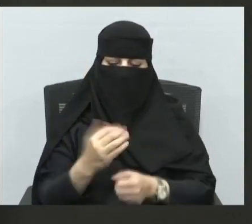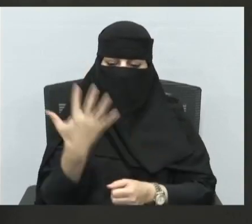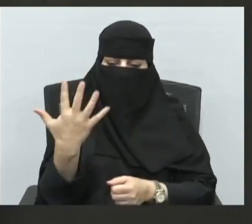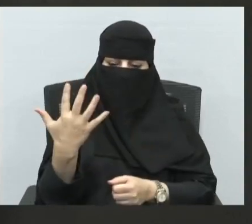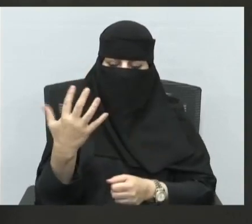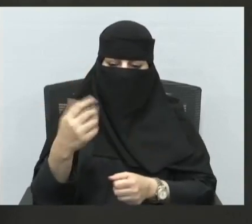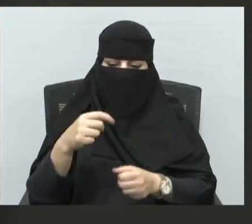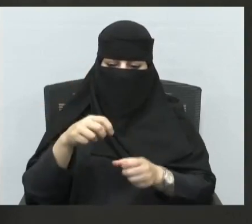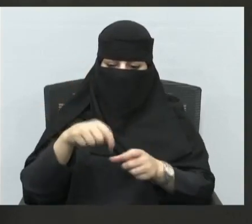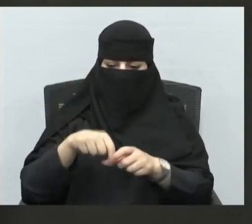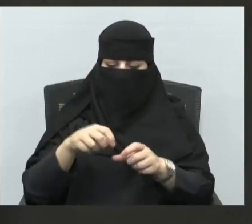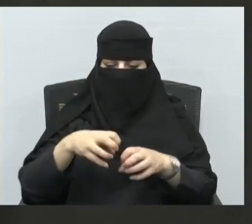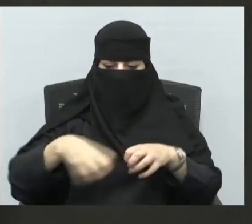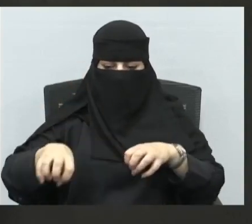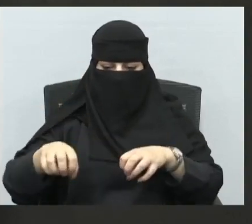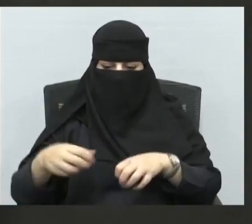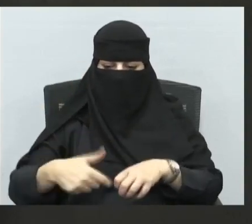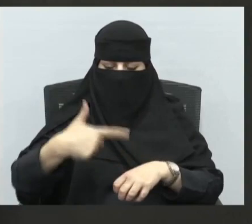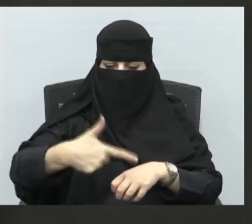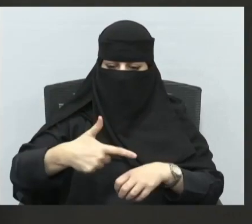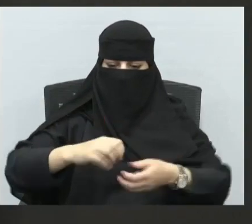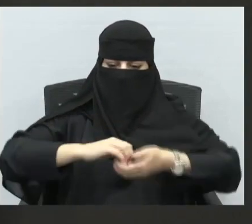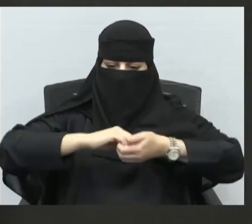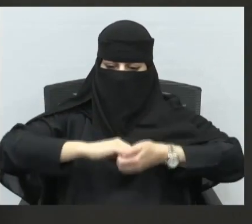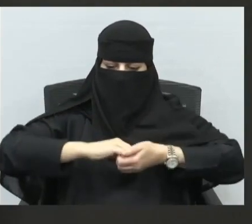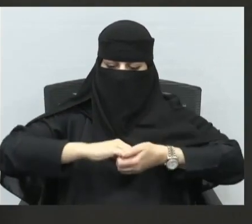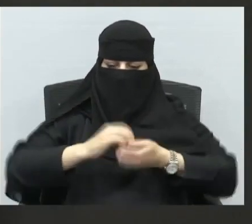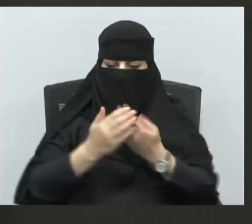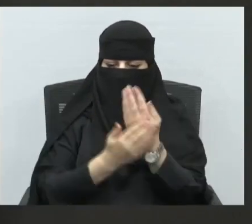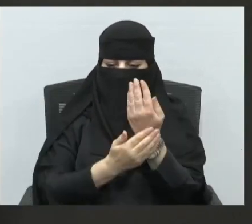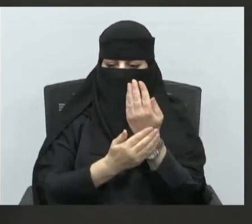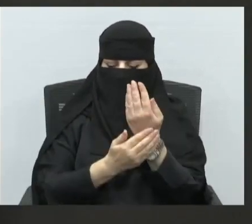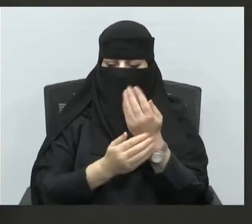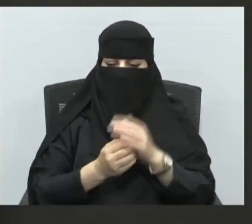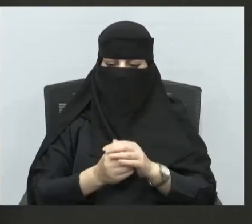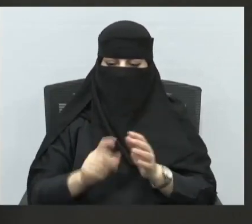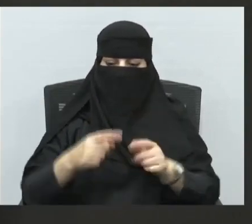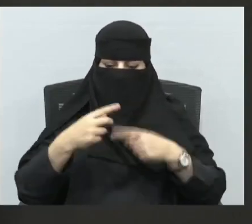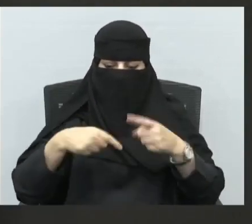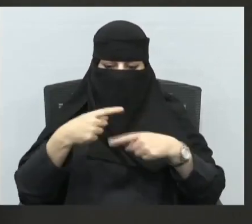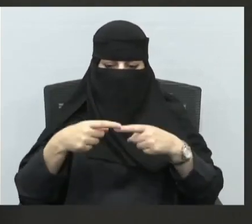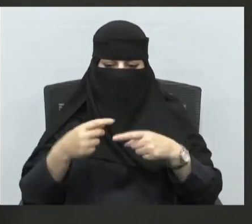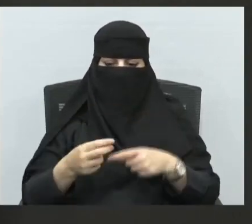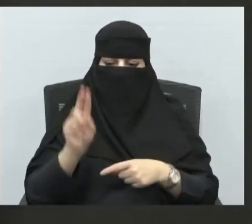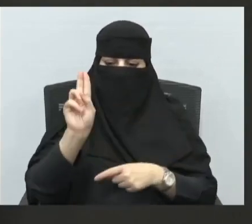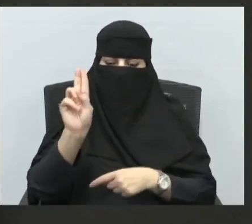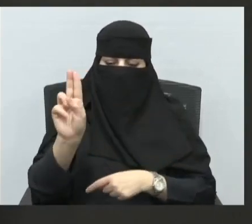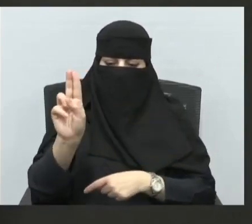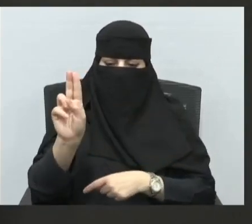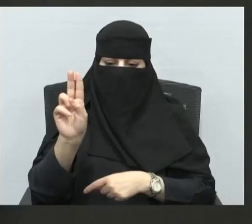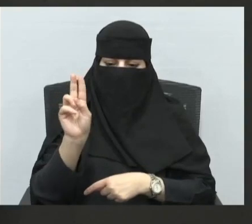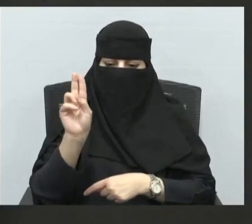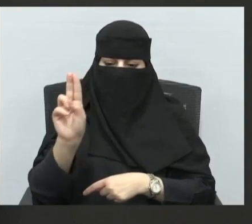الوحده الثانيه صديقنا الجديد حرف التاء هيا بنا الان نردد تاء